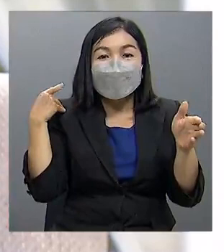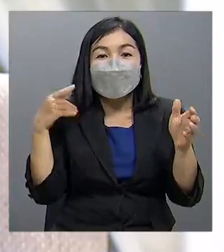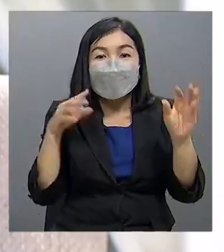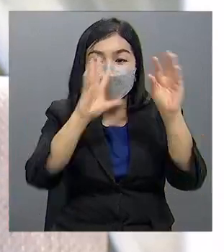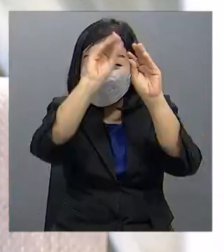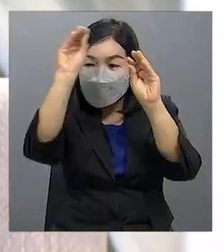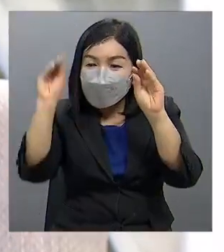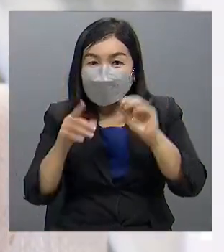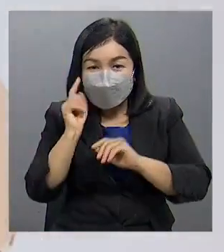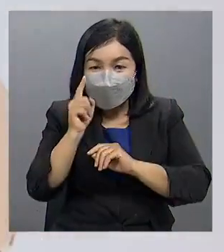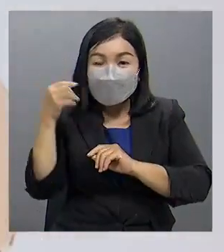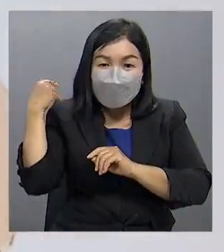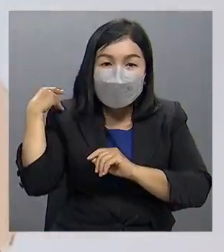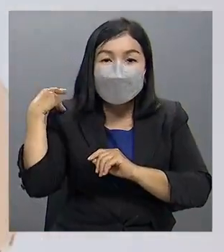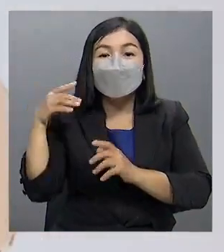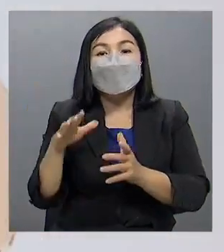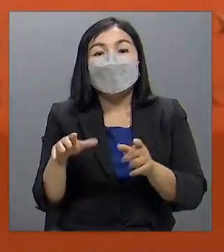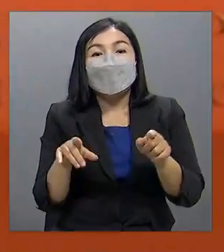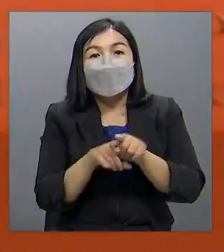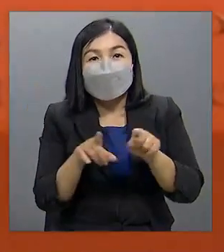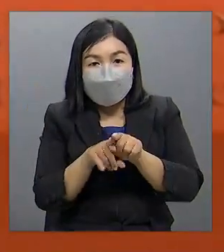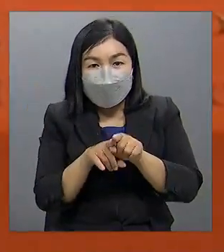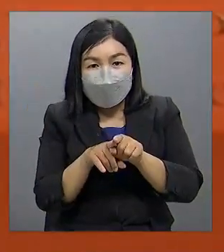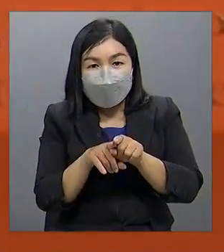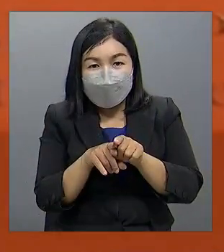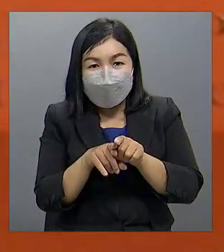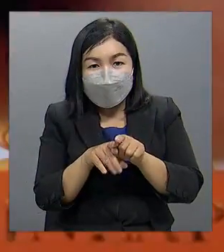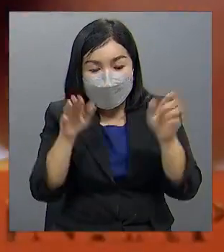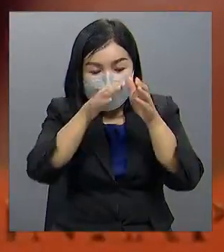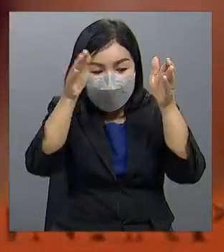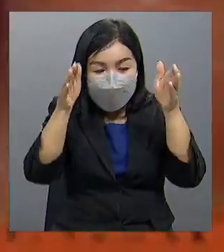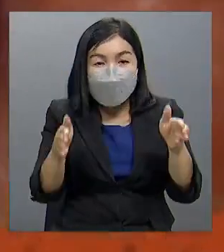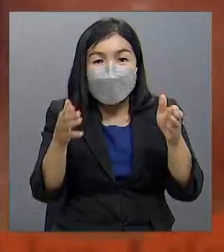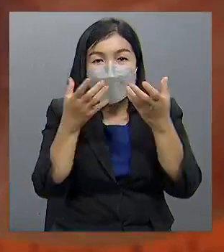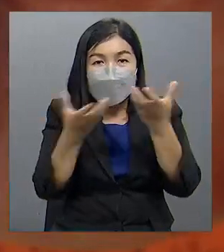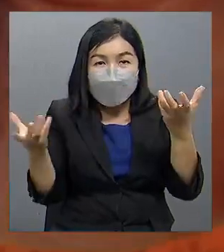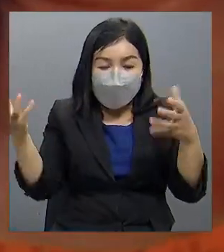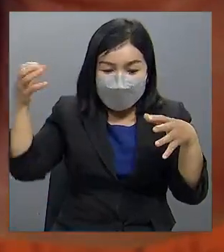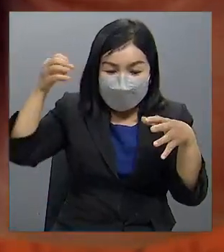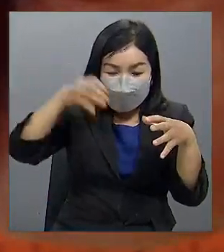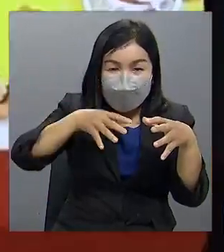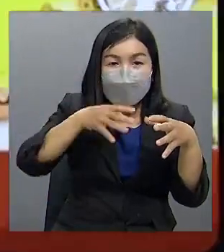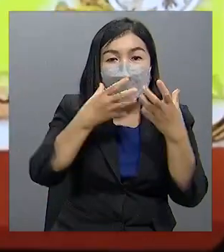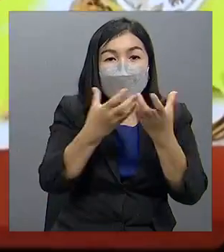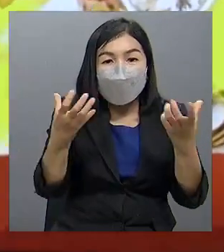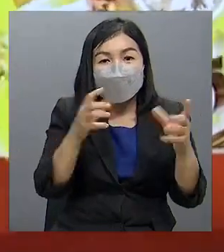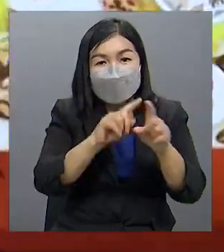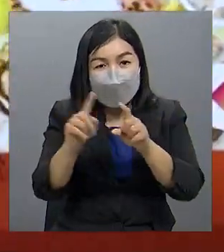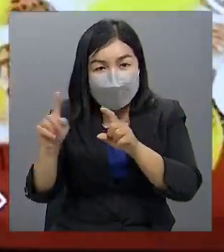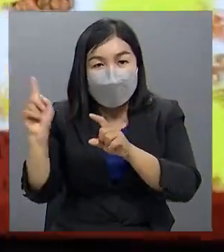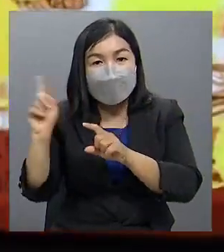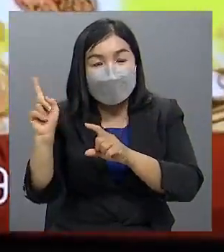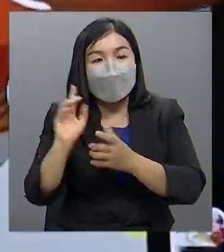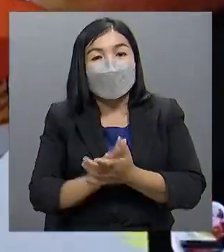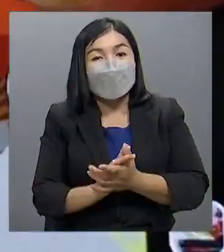งค่ะคุณผู้ชมคะแล้วนอกจากตรงนี้แล้วภายในกล่องก็ยังบรรจุผลิตภัณฑ์ที่ระลึกจากลายผ้าฝีพระหัตถ์